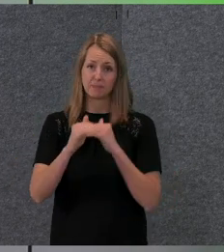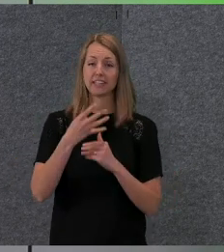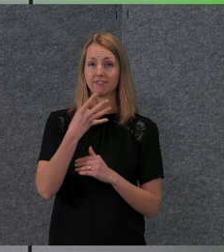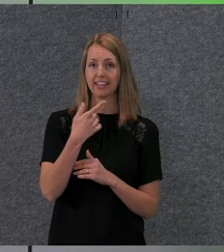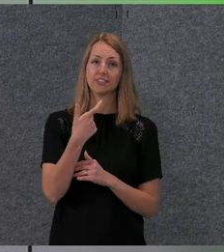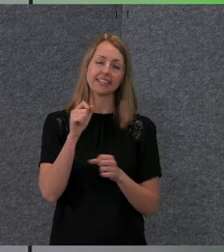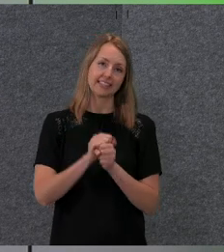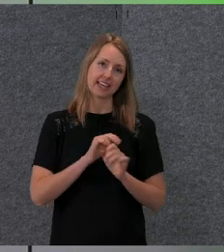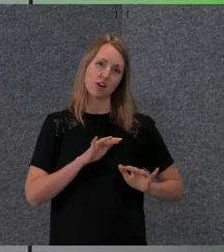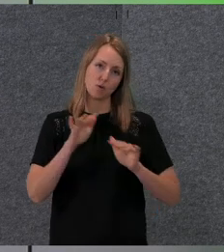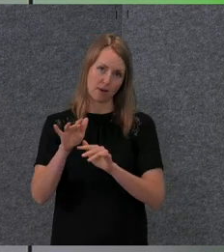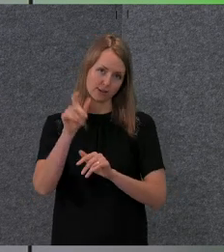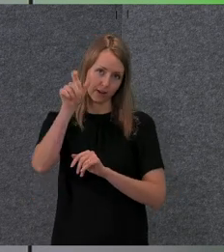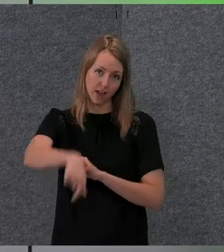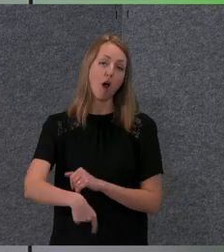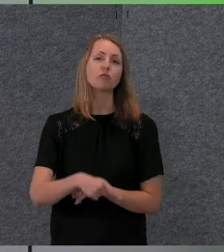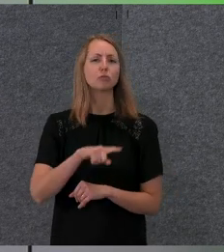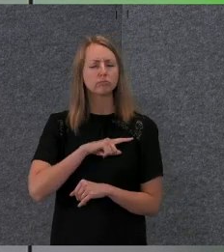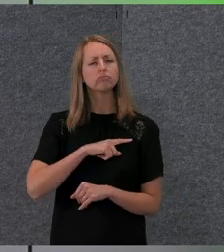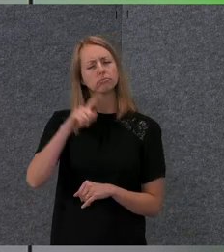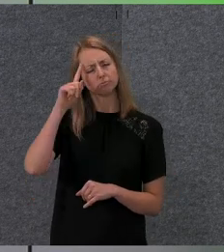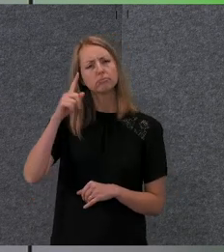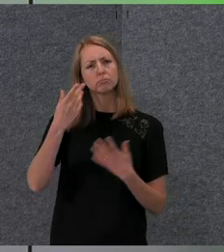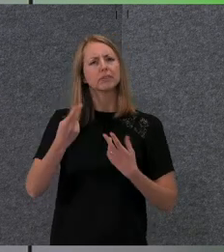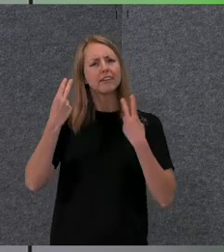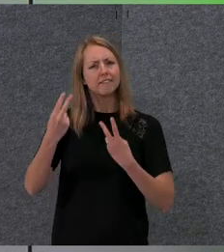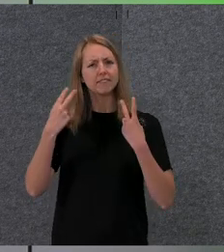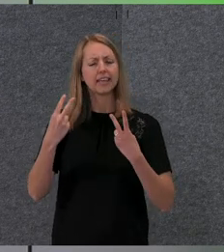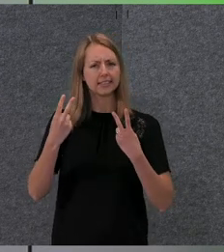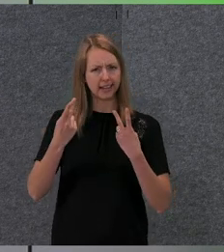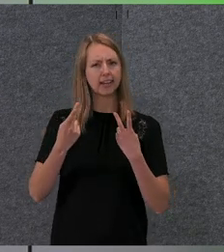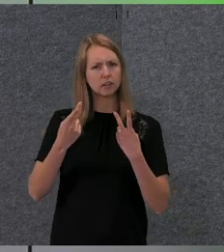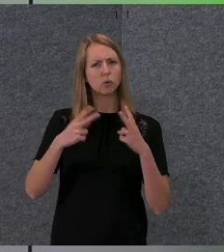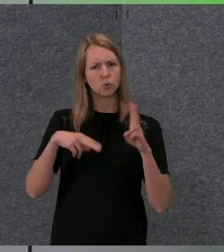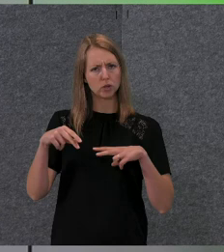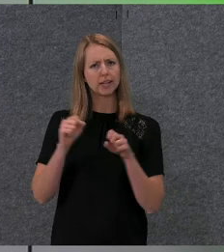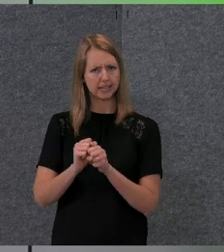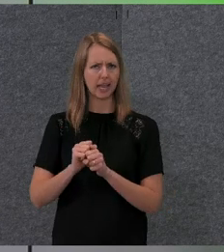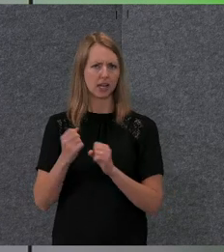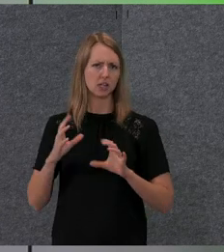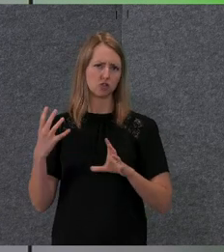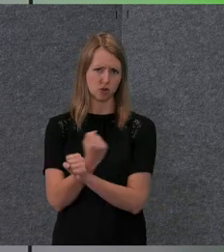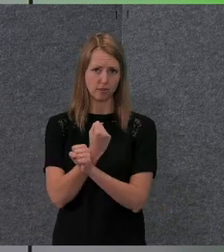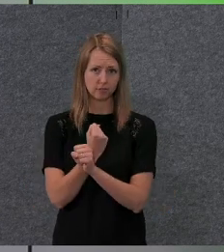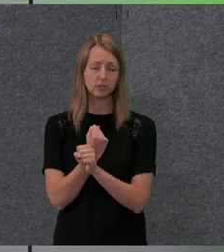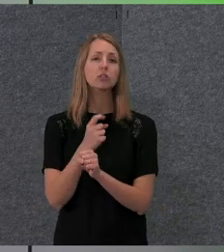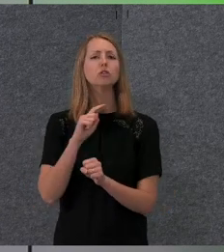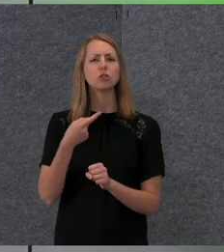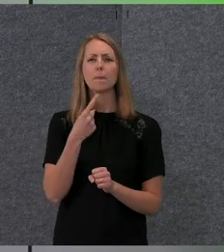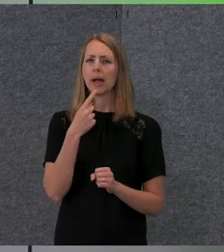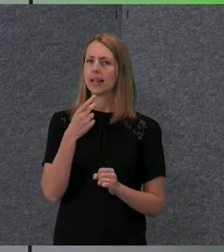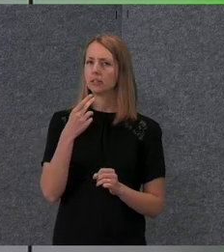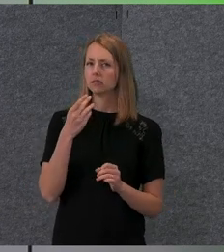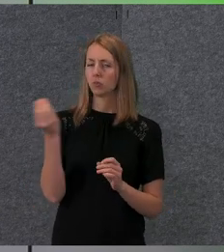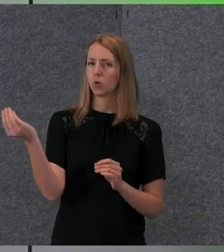und ich bin überzeugt, dass das wichtig ist und einen Unterschied macht. Vielleicht ein abschließender Satz. Ich war, nachdem ich